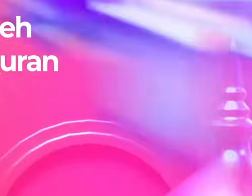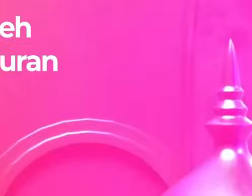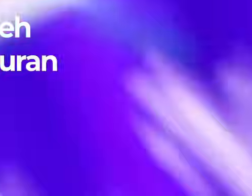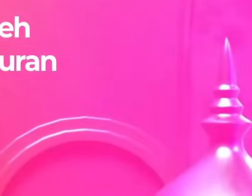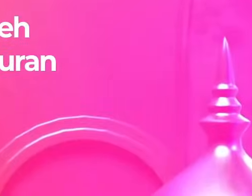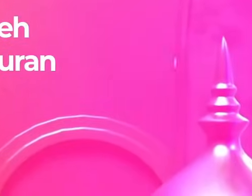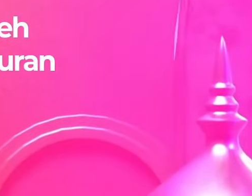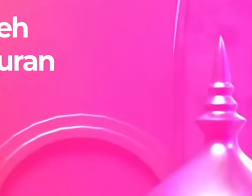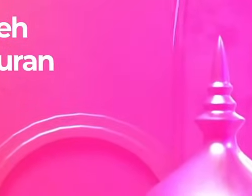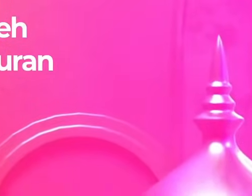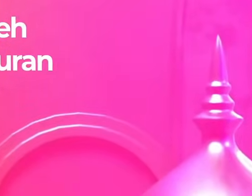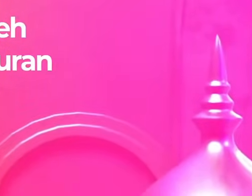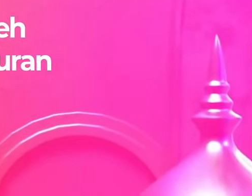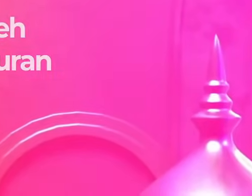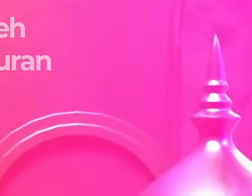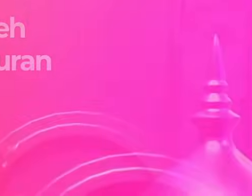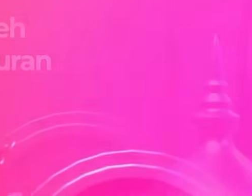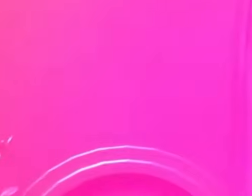العالمين.